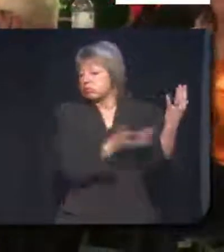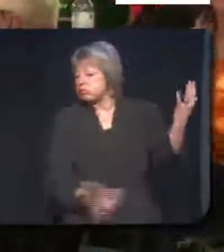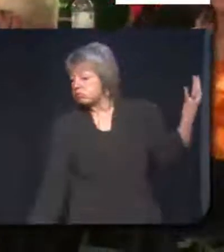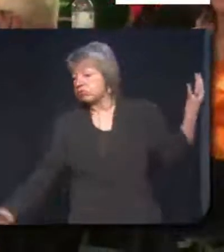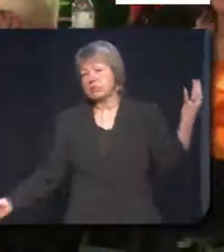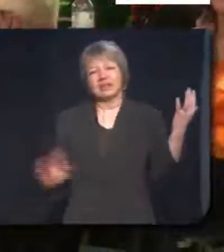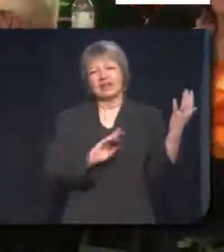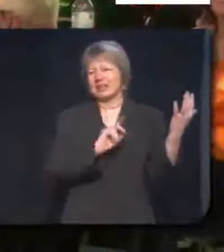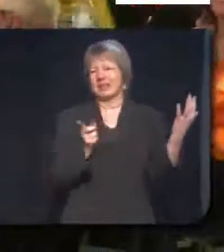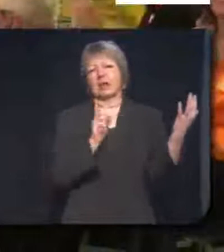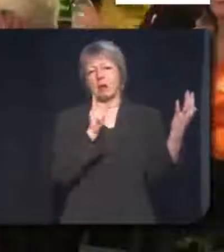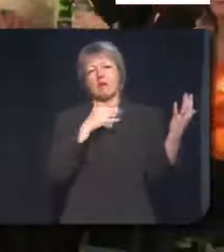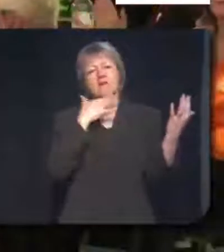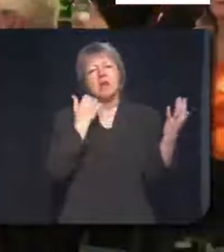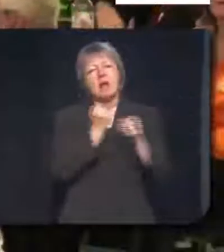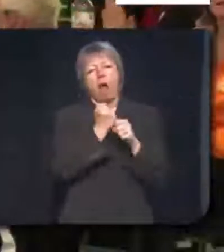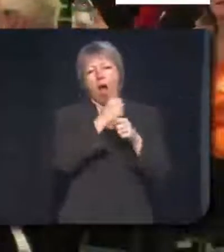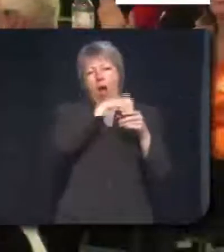unterstützen